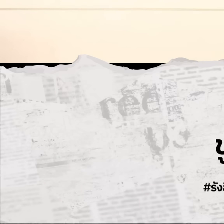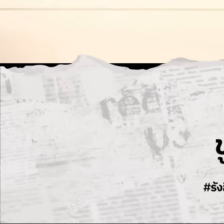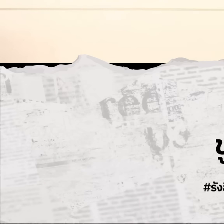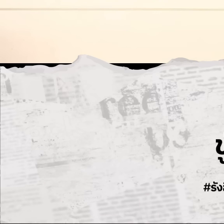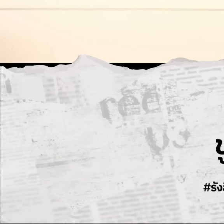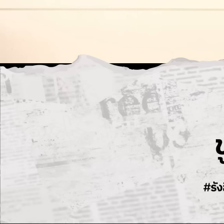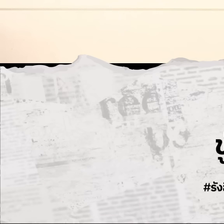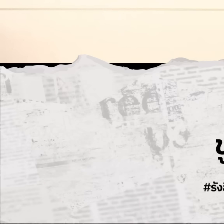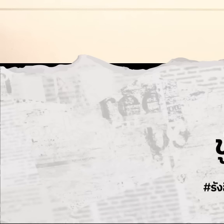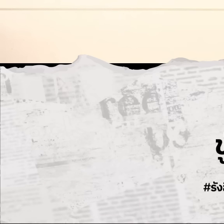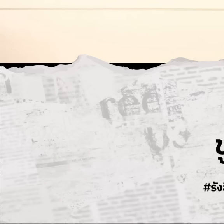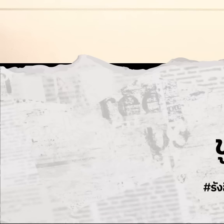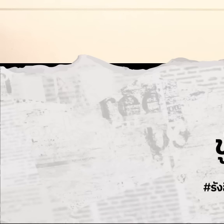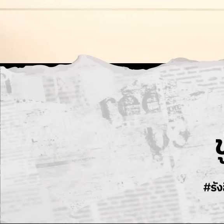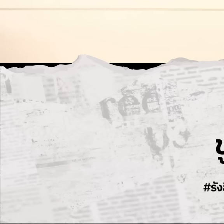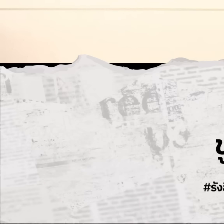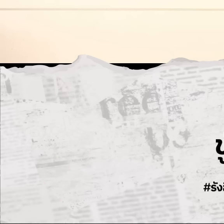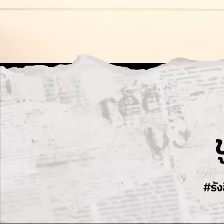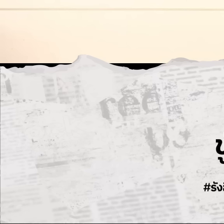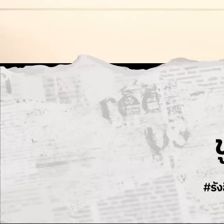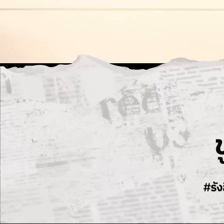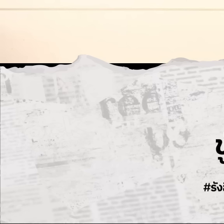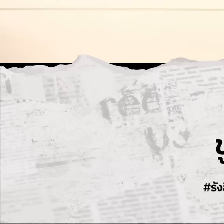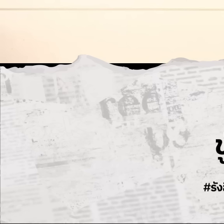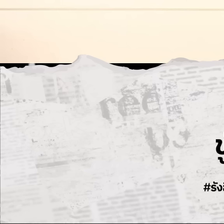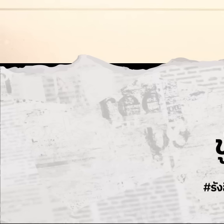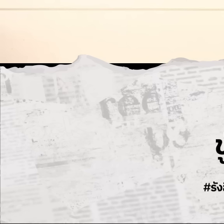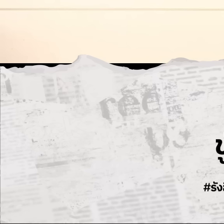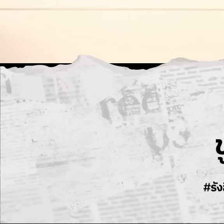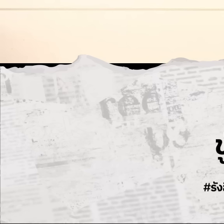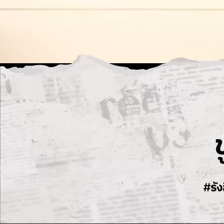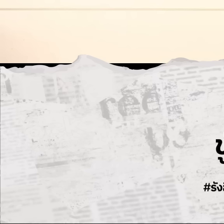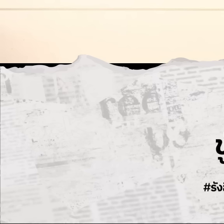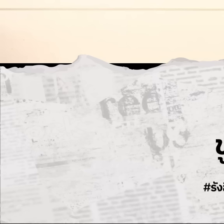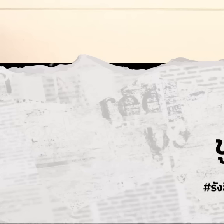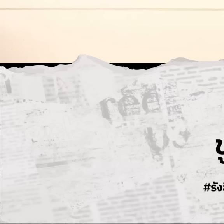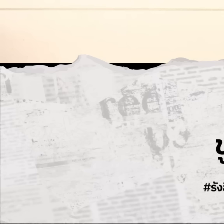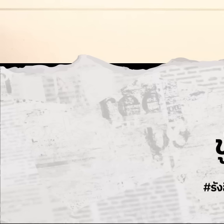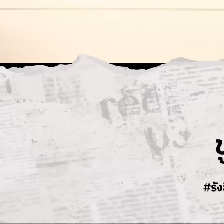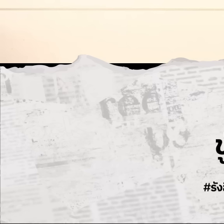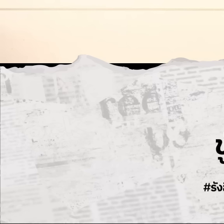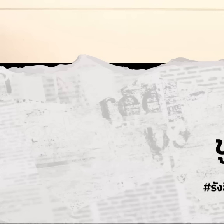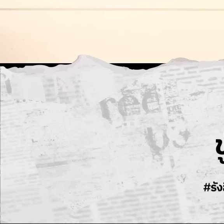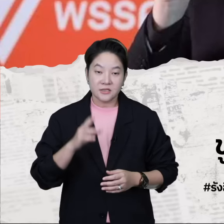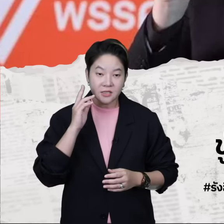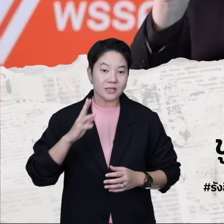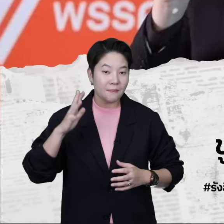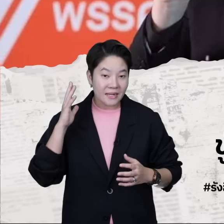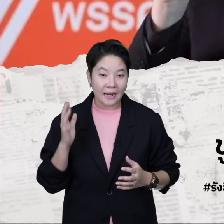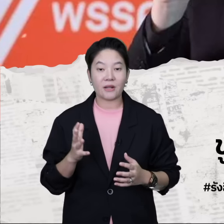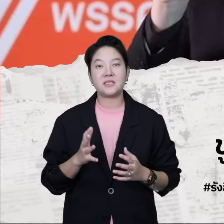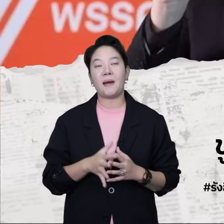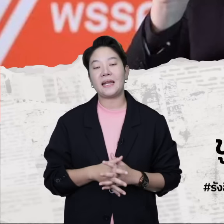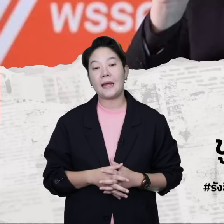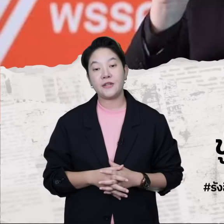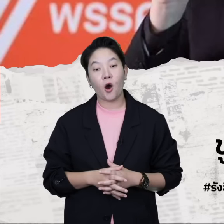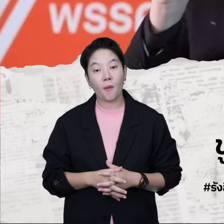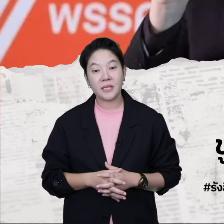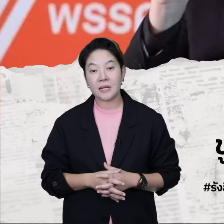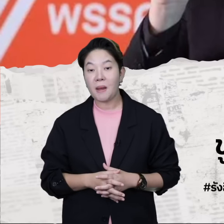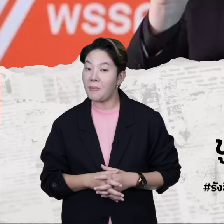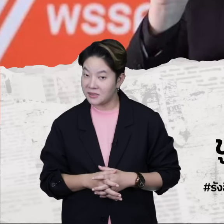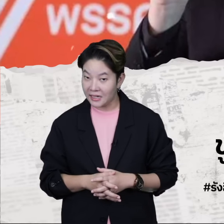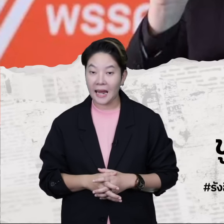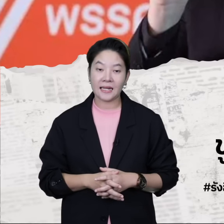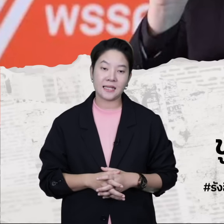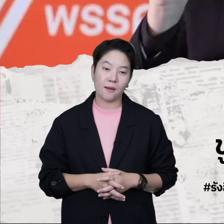ามได้ถ้าคุณยังพูดต่อไม่หยุดผมจะให้คุณนั่งลงนะครับไม่งั้นคุณต้องเชิญออกไป ซึ่งก็ทำให้นายรังสิมันต์ค่ะยอม